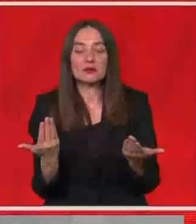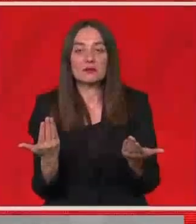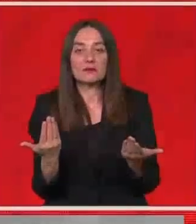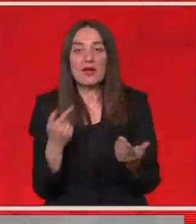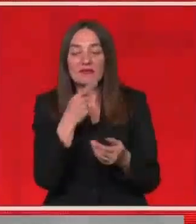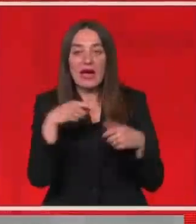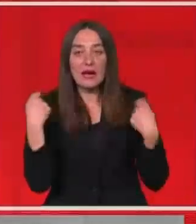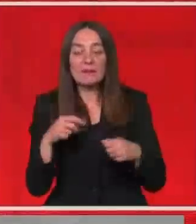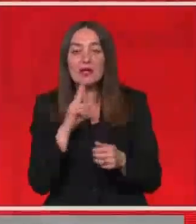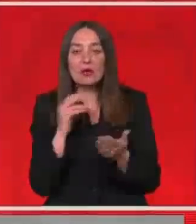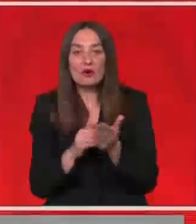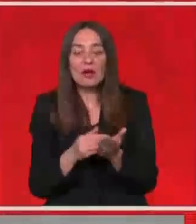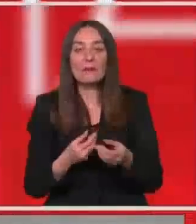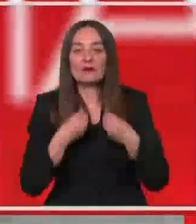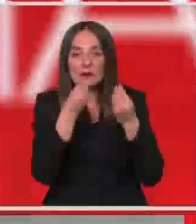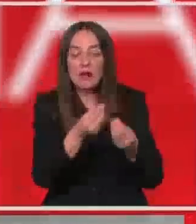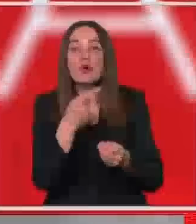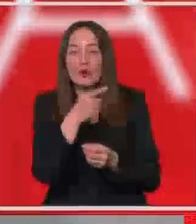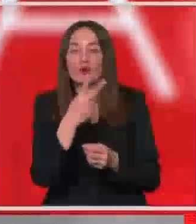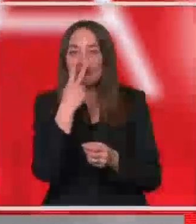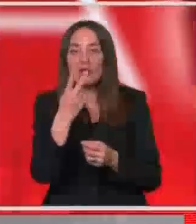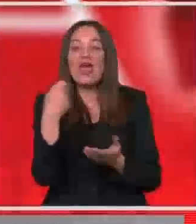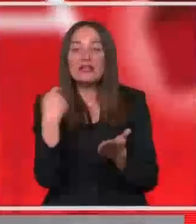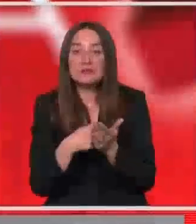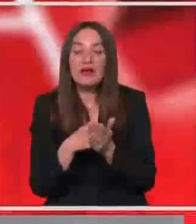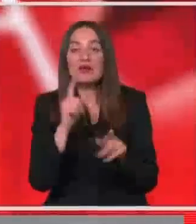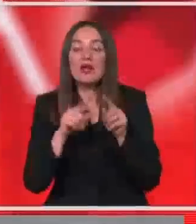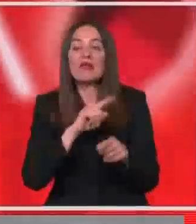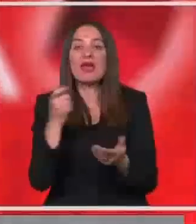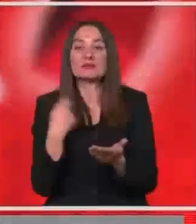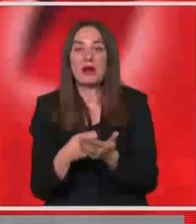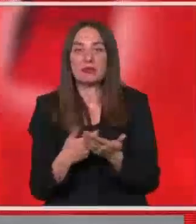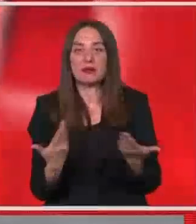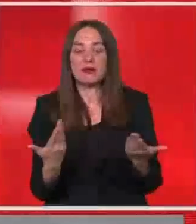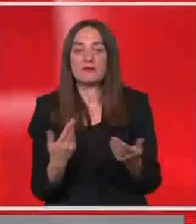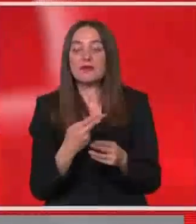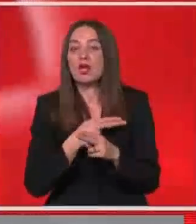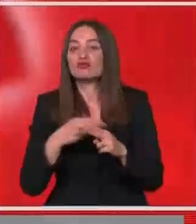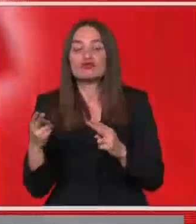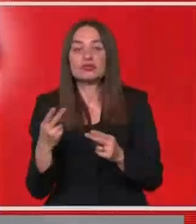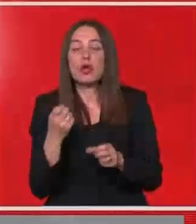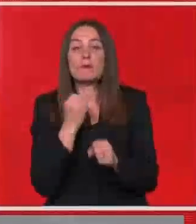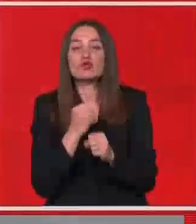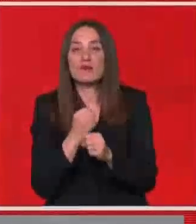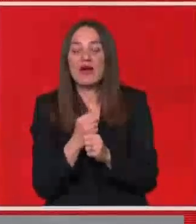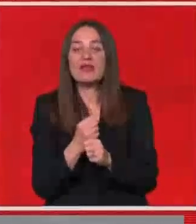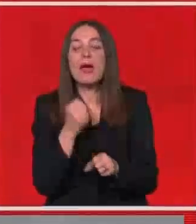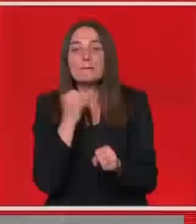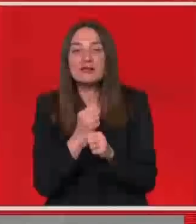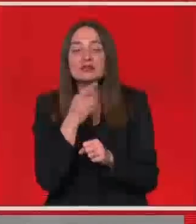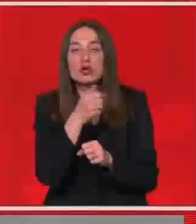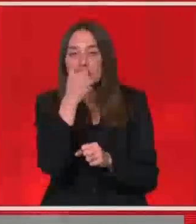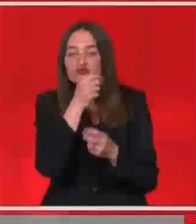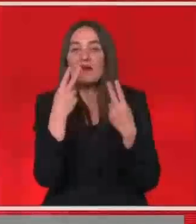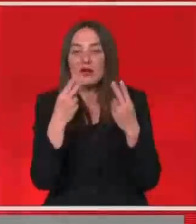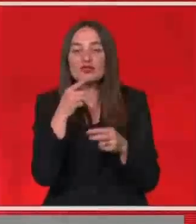na taj kapital koji treba da plasiramo i onda vidite isplati li se ili se ne isplati. Dakle, čisto poslovanje, dakle, biznis, ono što je važno,